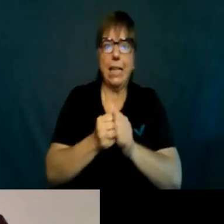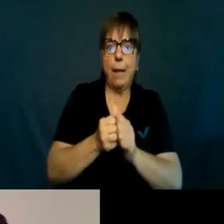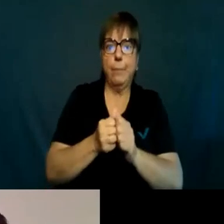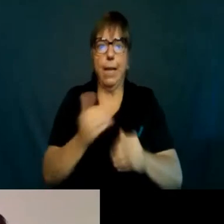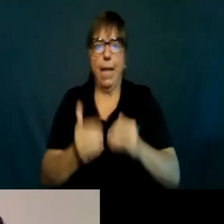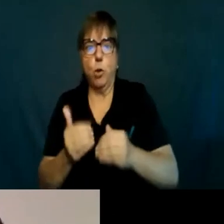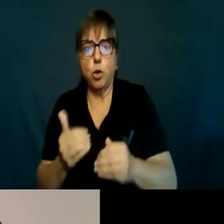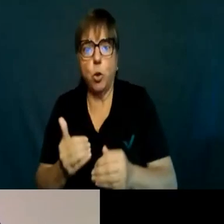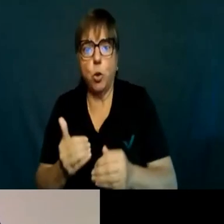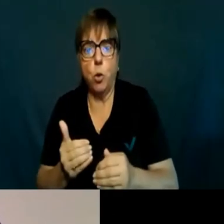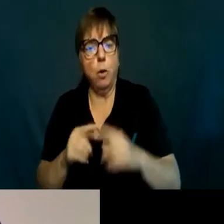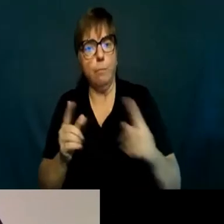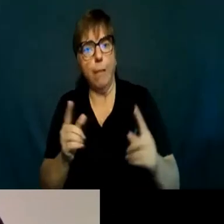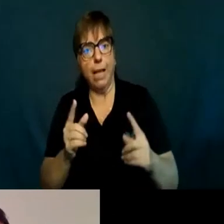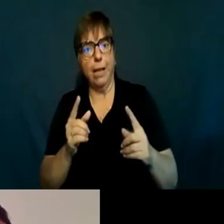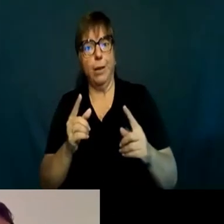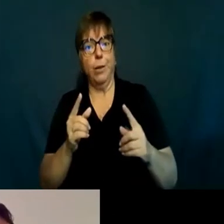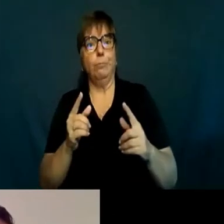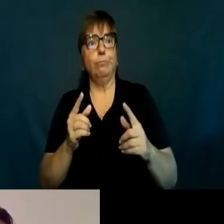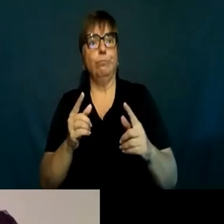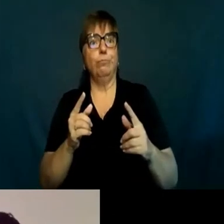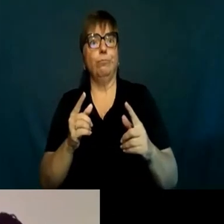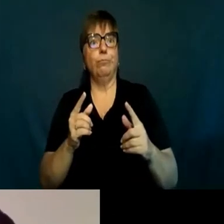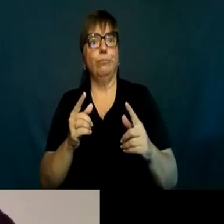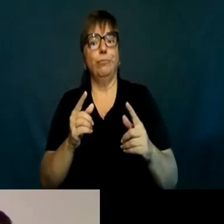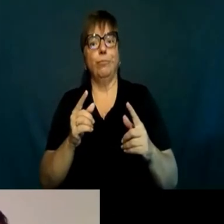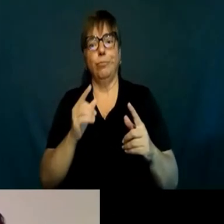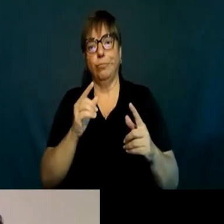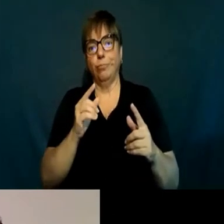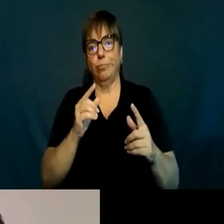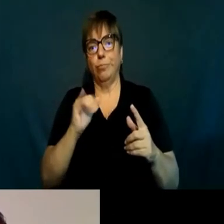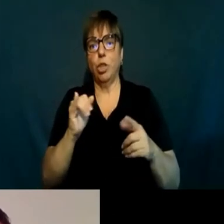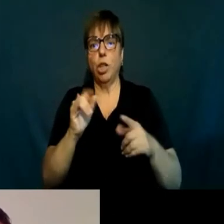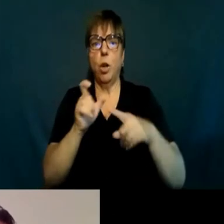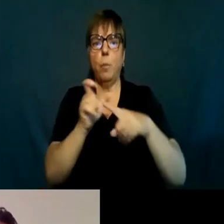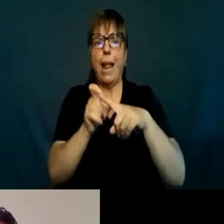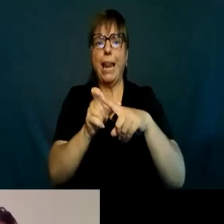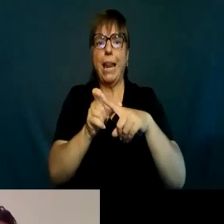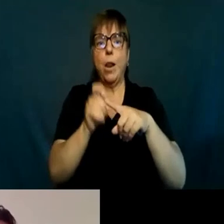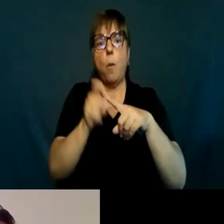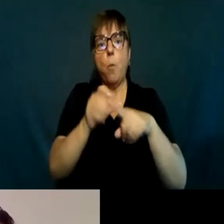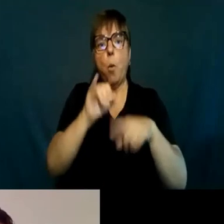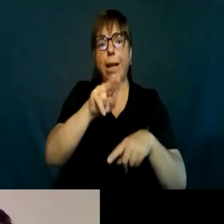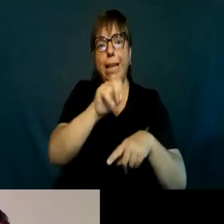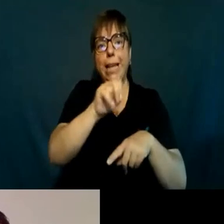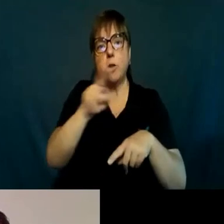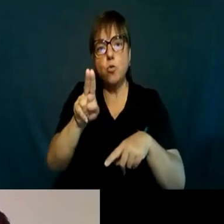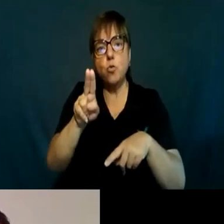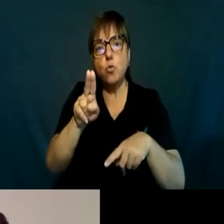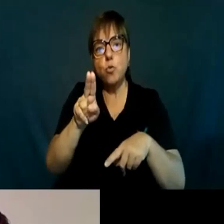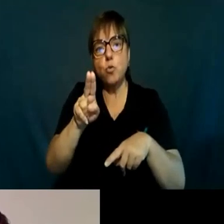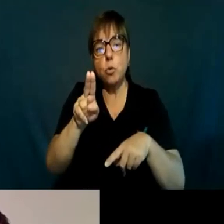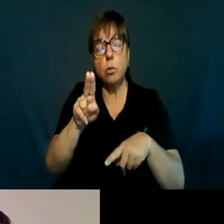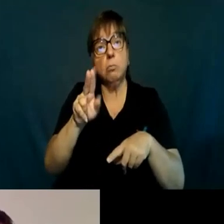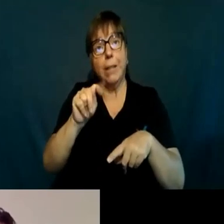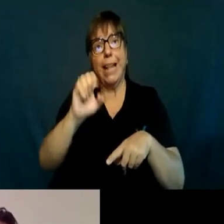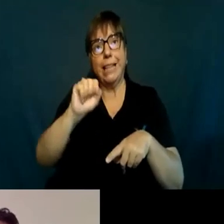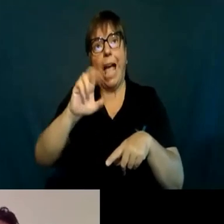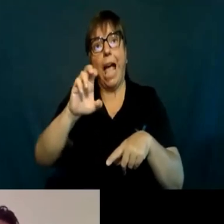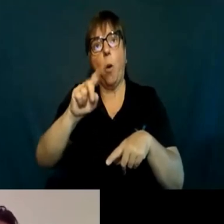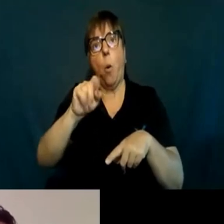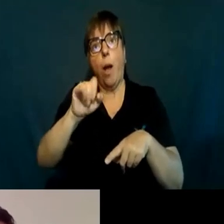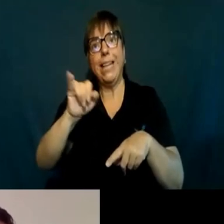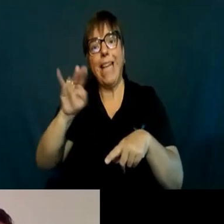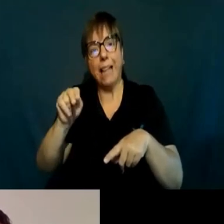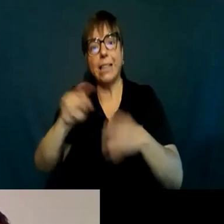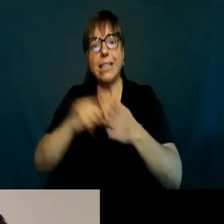Alors que si on prend… moi, j'aime bien le terme en inou pour parler de gouvernance, qui est utilisé « takwa igan », qui veut dire